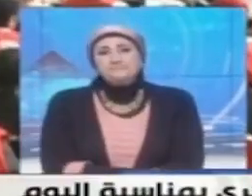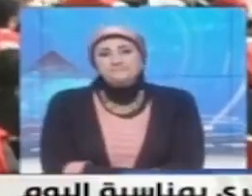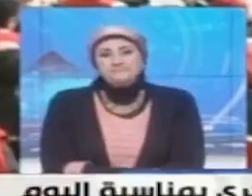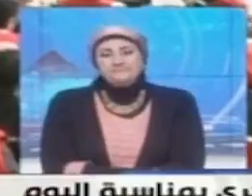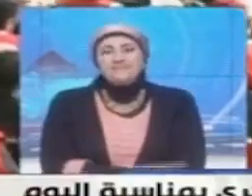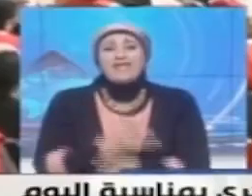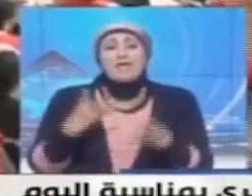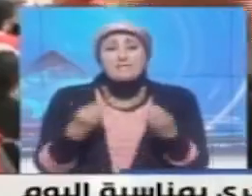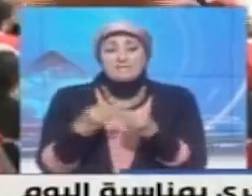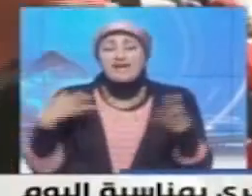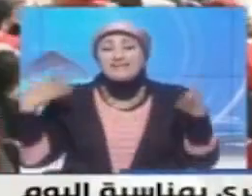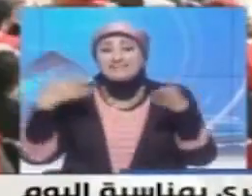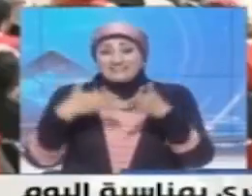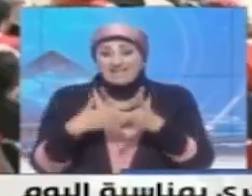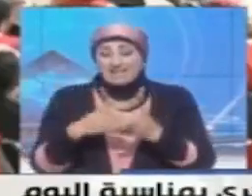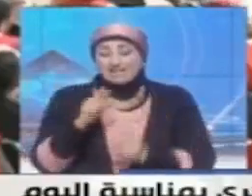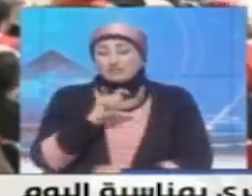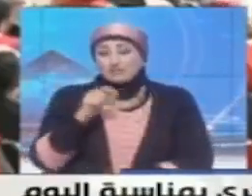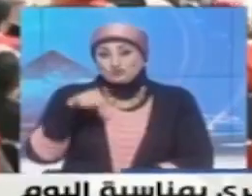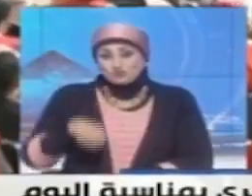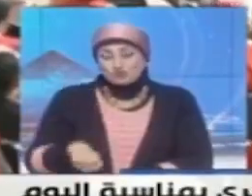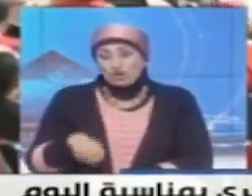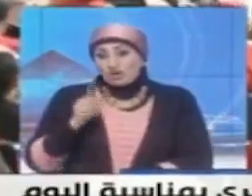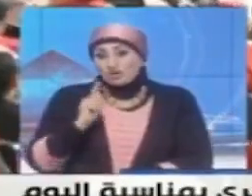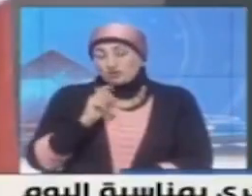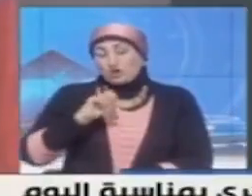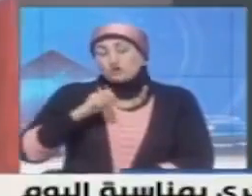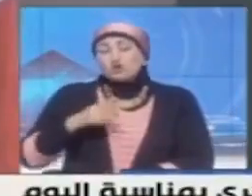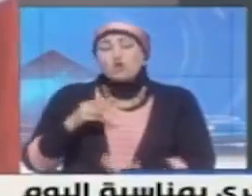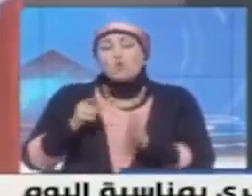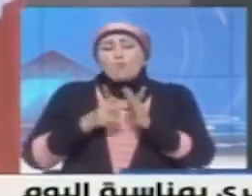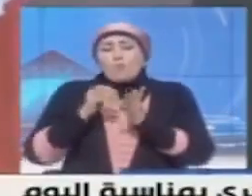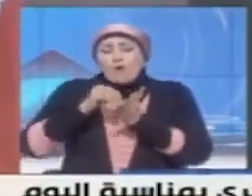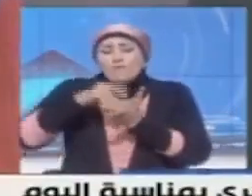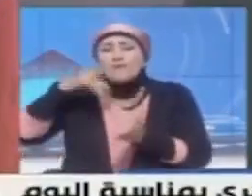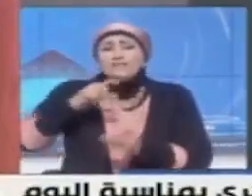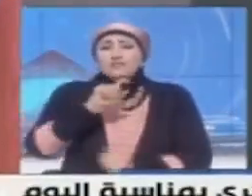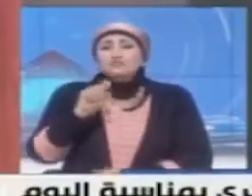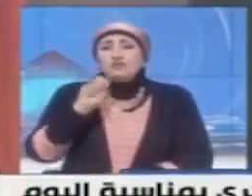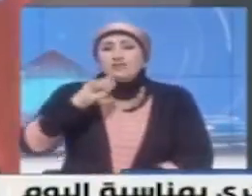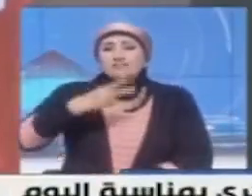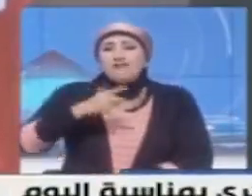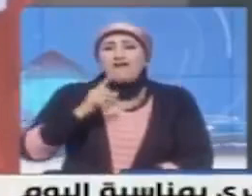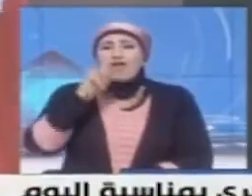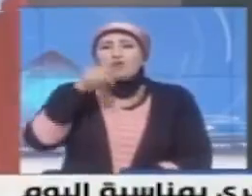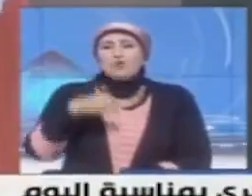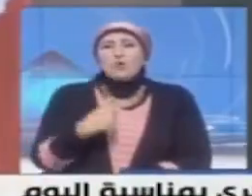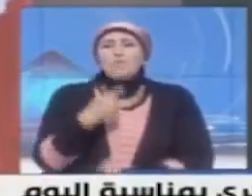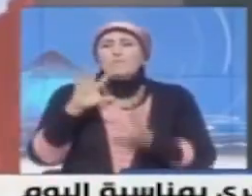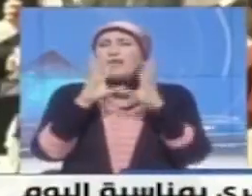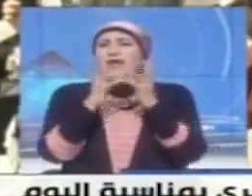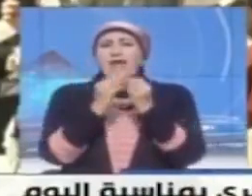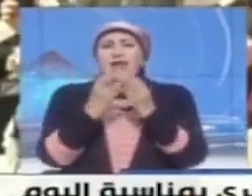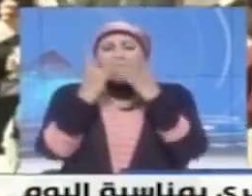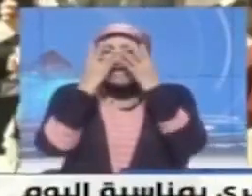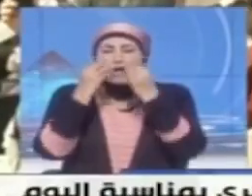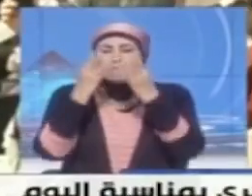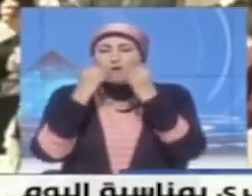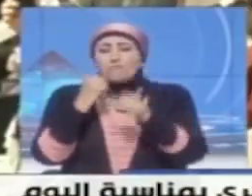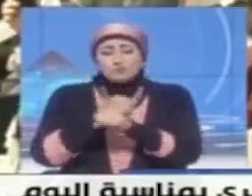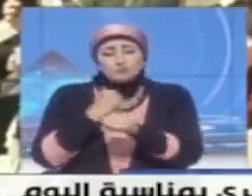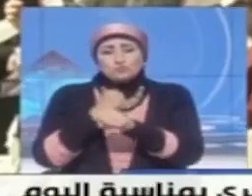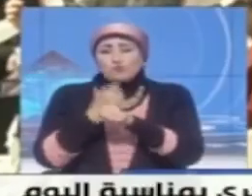مع نهاية نوفمبر وبداية ديسمبر من كل عام يتجدد الاحتفال باليوم العالمي للتطوع. احتفال هذا